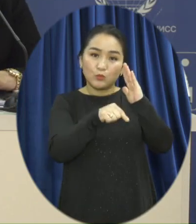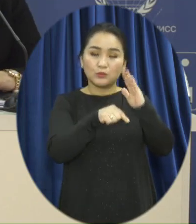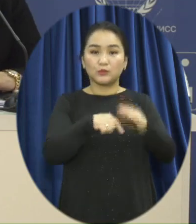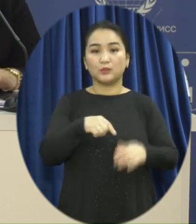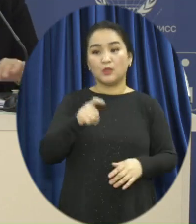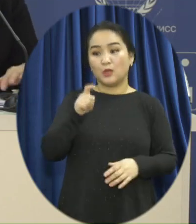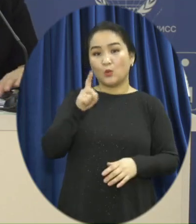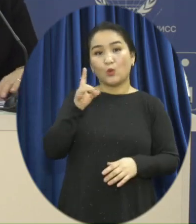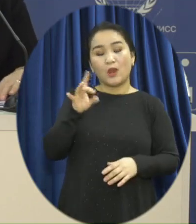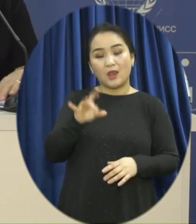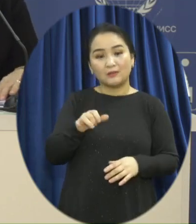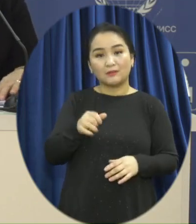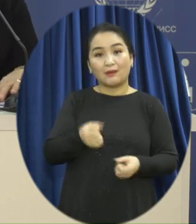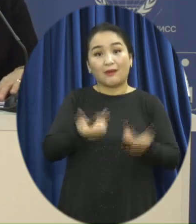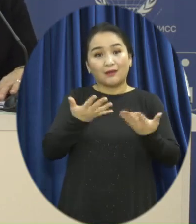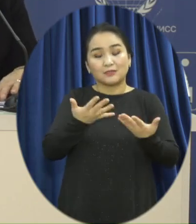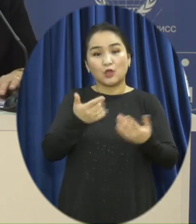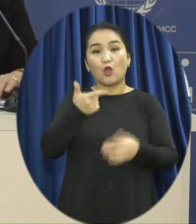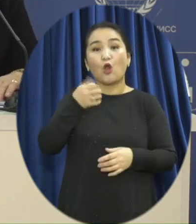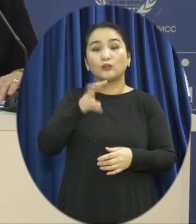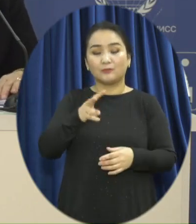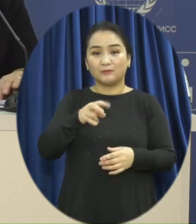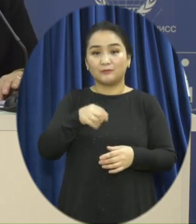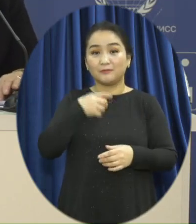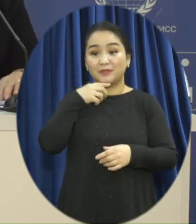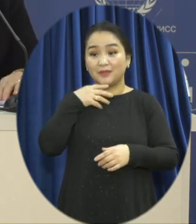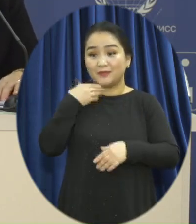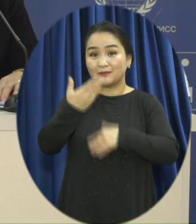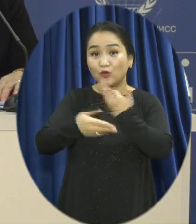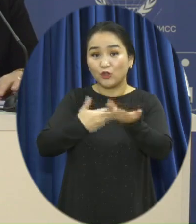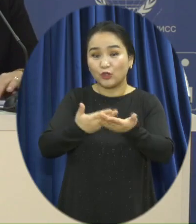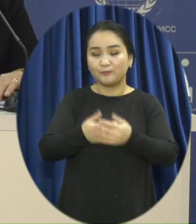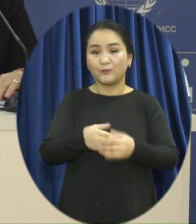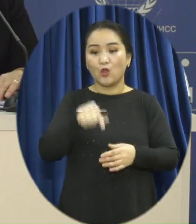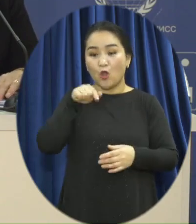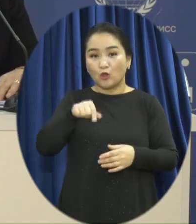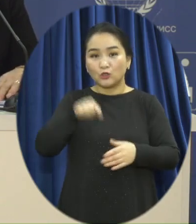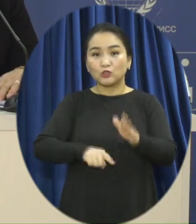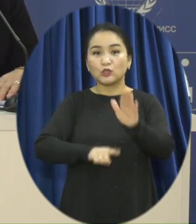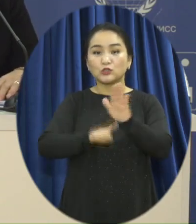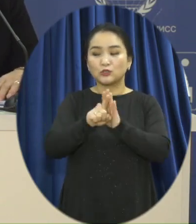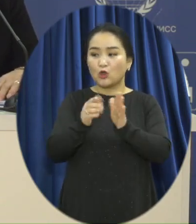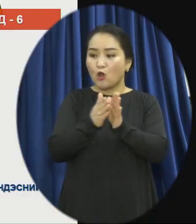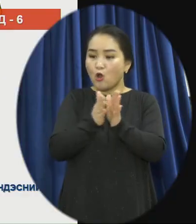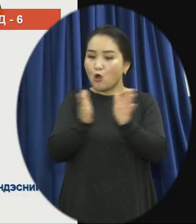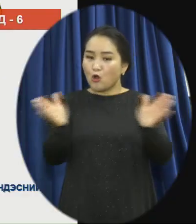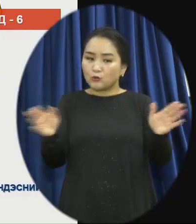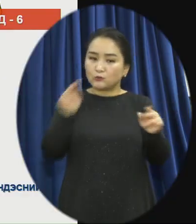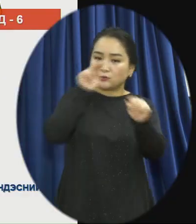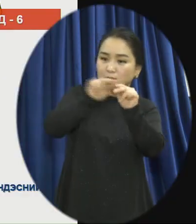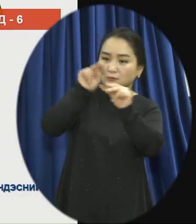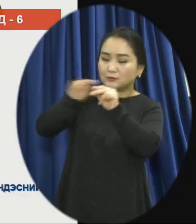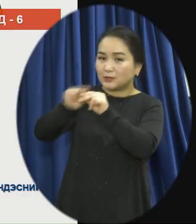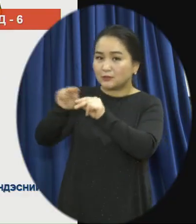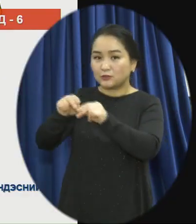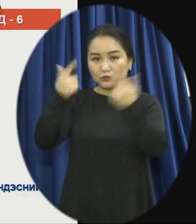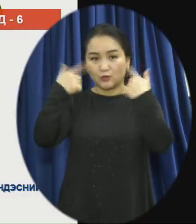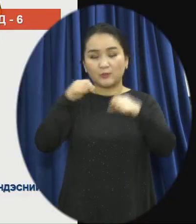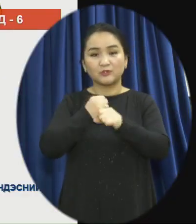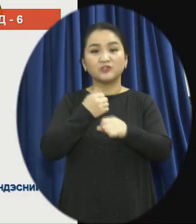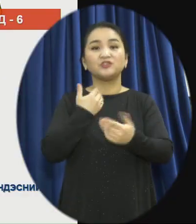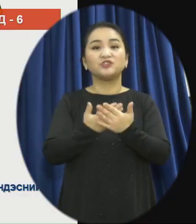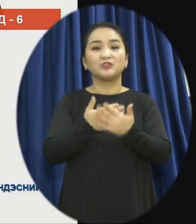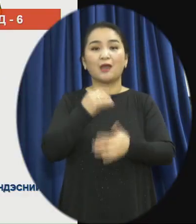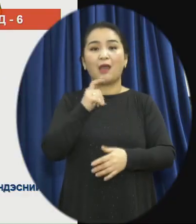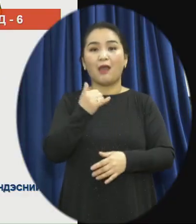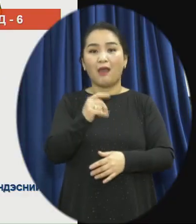байгаа хороонуудыг зарлая. Тэгээ өнөөдрөөс эхлээд энэ өргөжүүлсэн тандалтыг зохион байгуулах шаардлагатай юм байна гэж үзэж байна. Жишээ нь хаан уулд үргийн 21-р